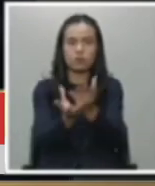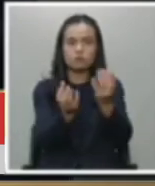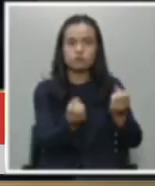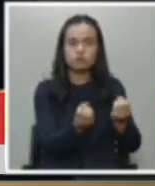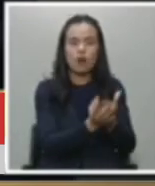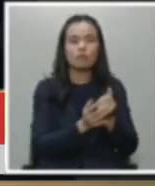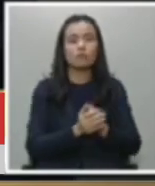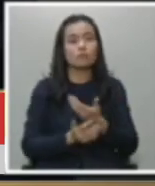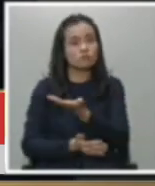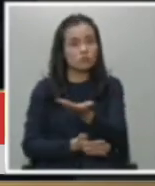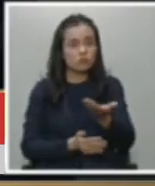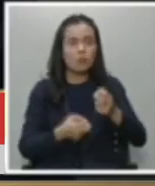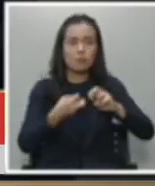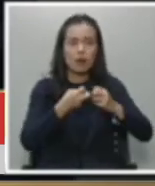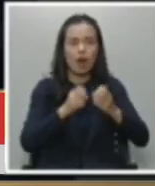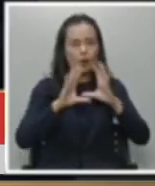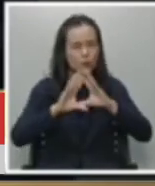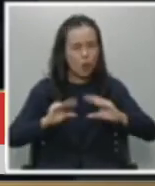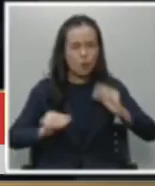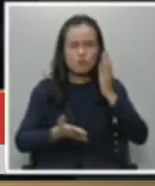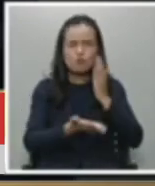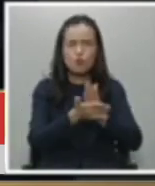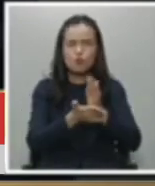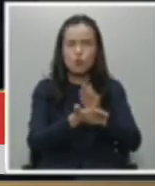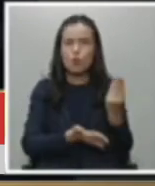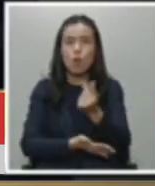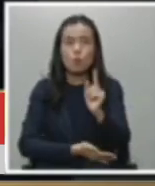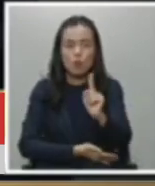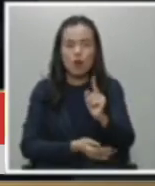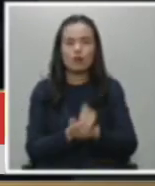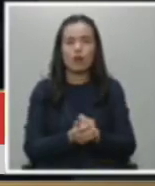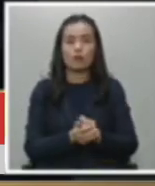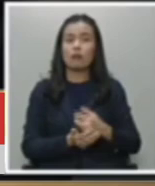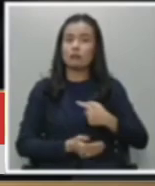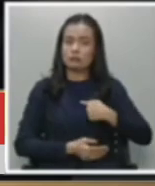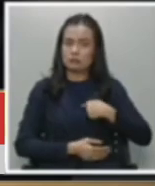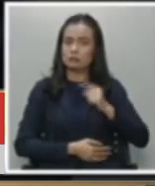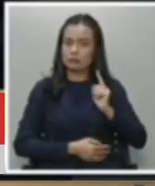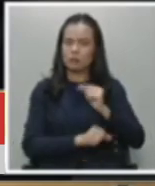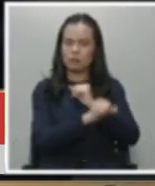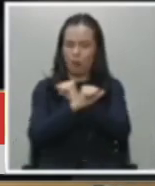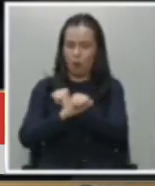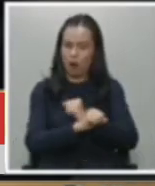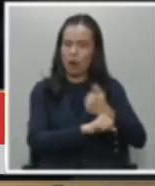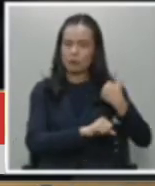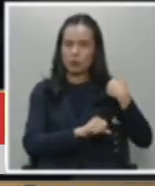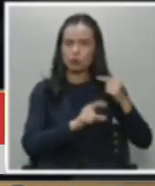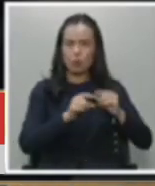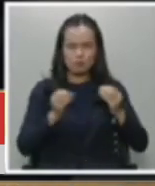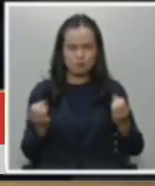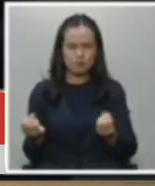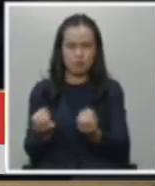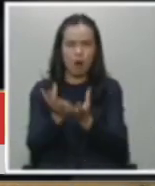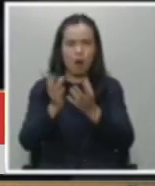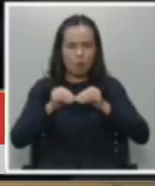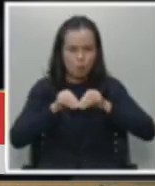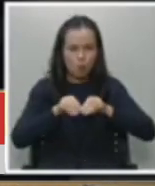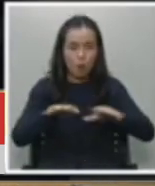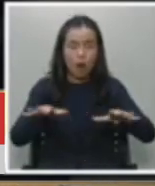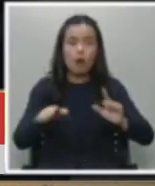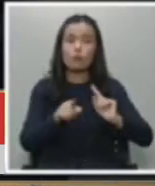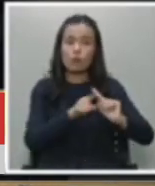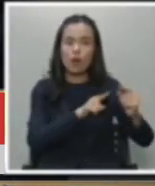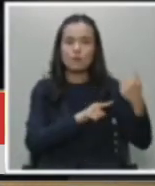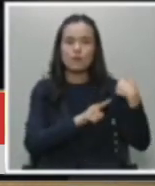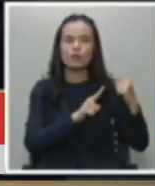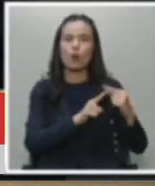ทำอะไรให้สถานการณ์นั้นได้ยุติได้โดยเร็วขณะเดียวกันก็ไม่ได้ประมาทว่าถ้าสถานการณ์ขยายไปแล้วจะมีก